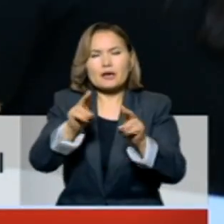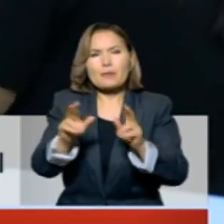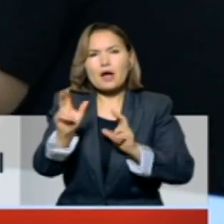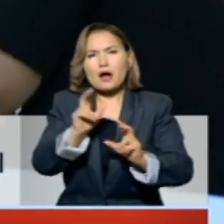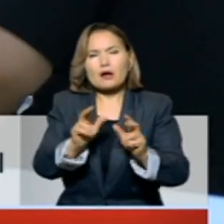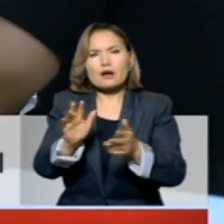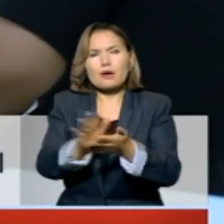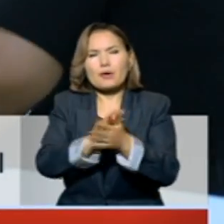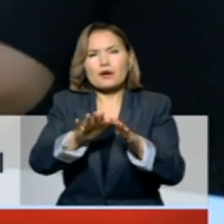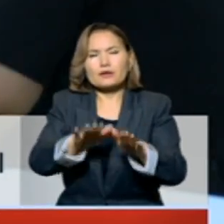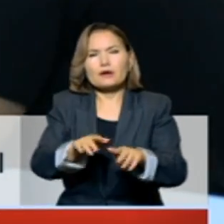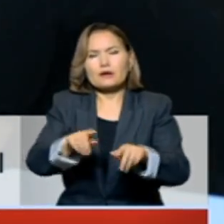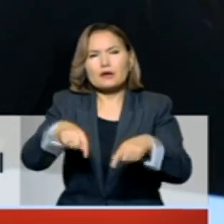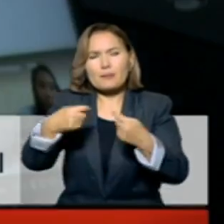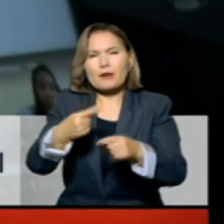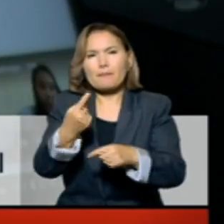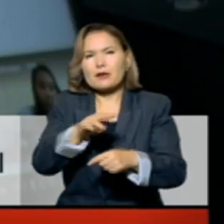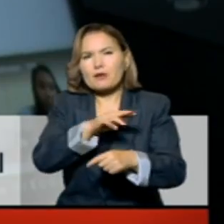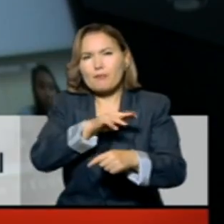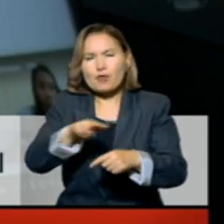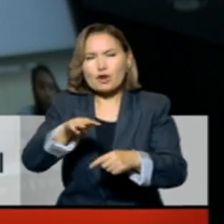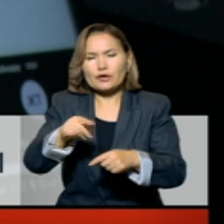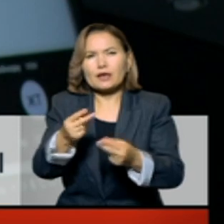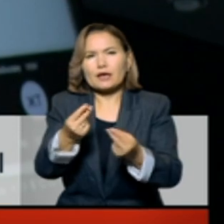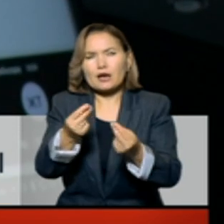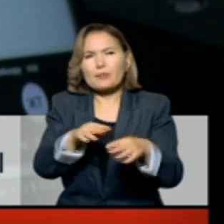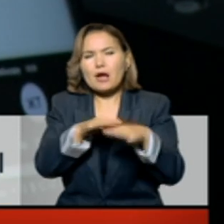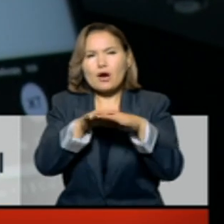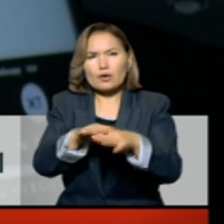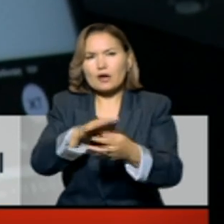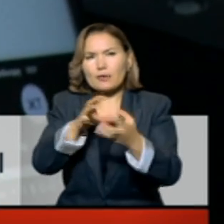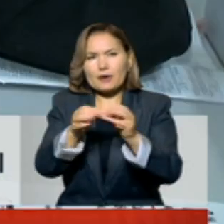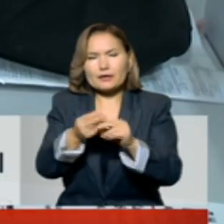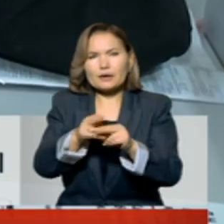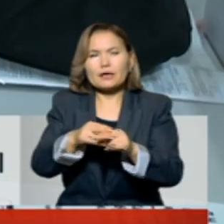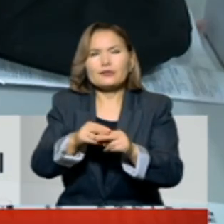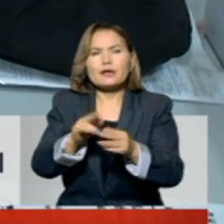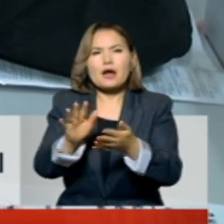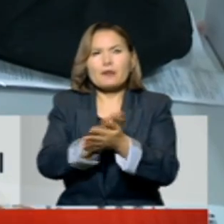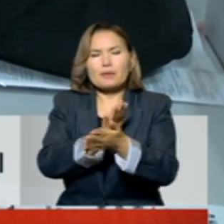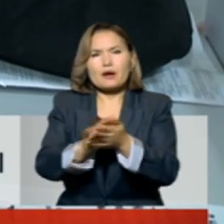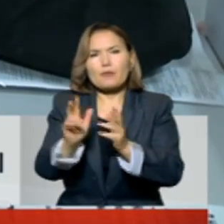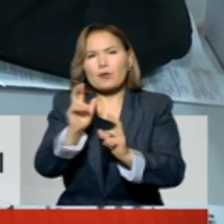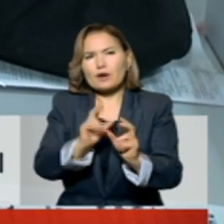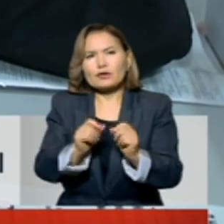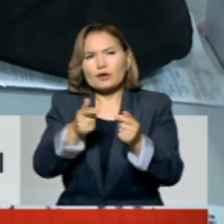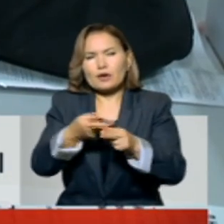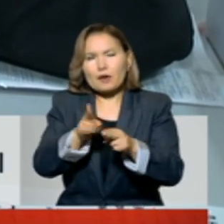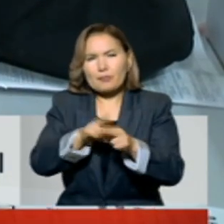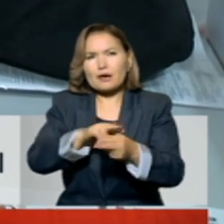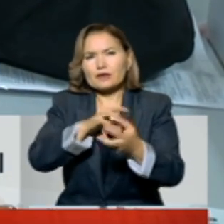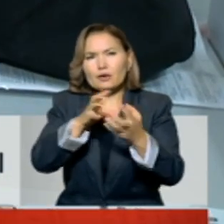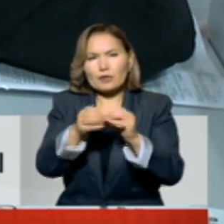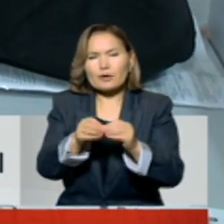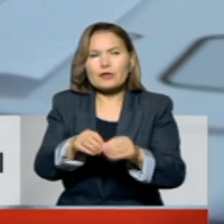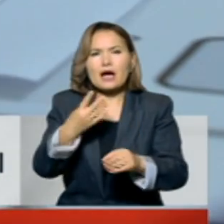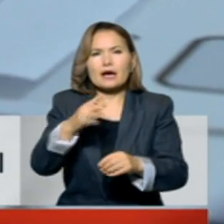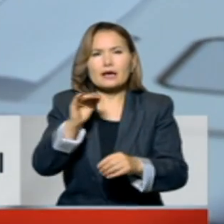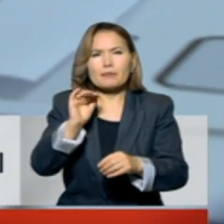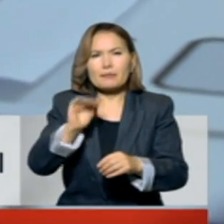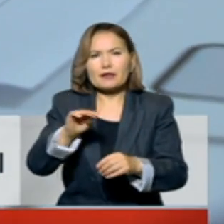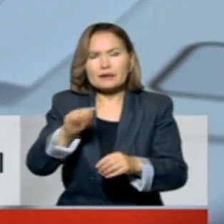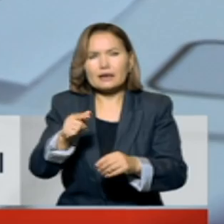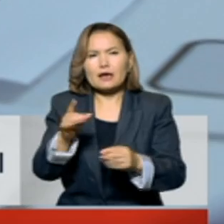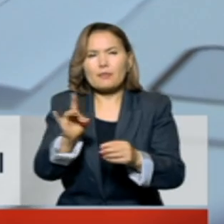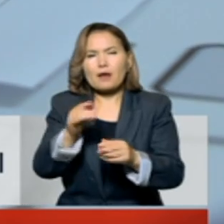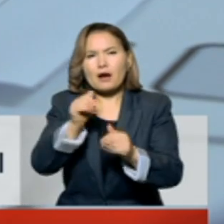жылына 1 миллион теңгеге дейін жоғары білім алу құнын өтейді. Сондай-ақ грант иелеріне жазғы дем алысты есепке алмағанда 40 мың теңге